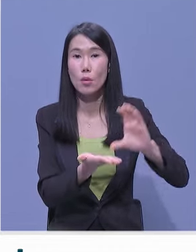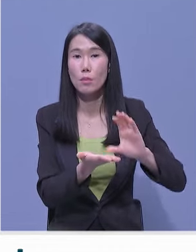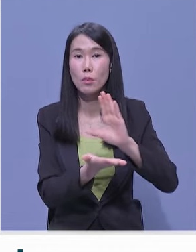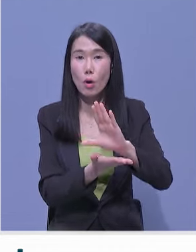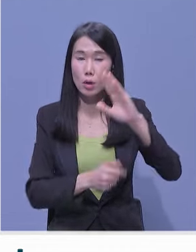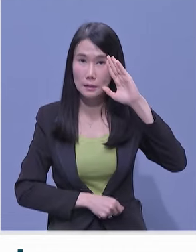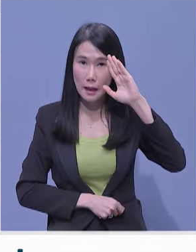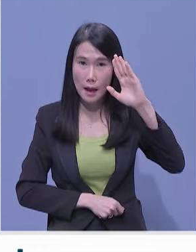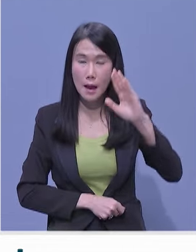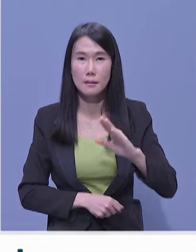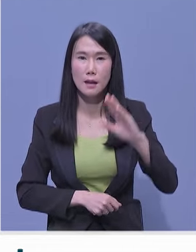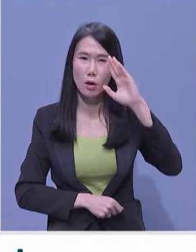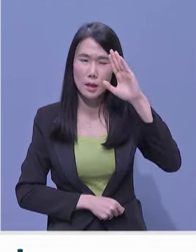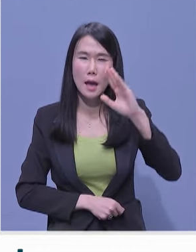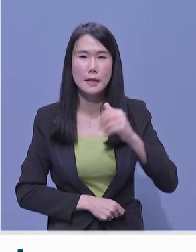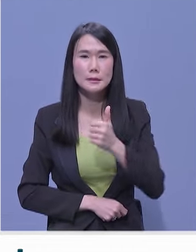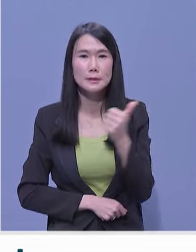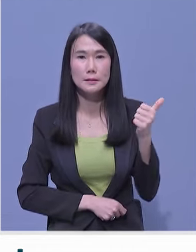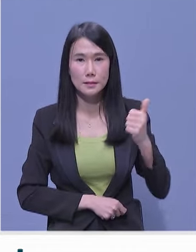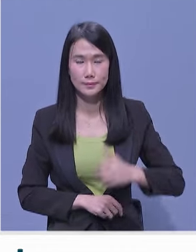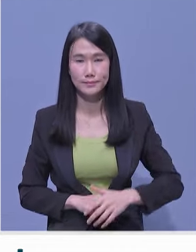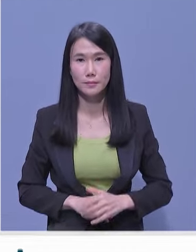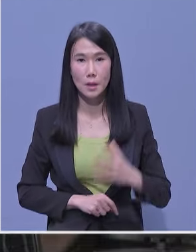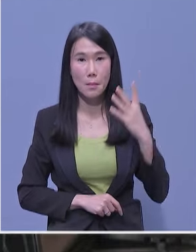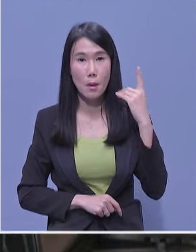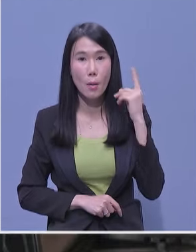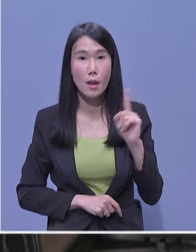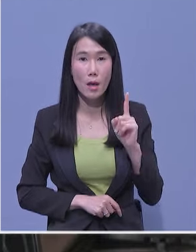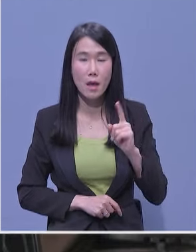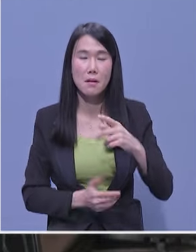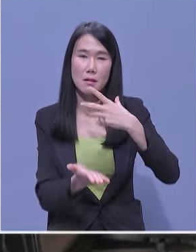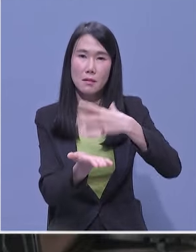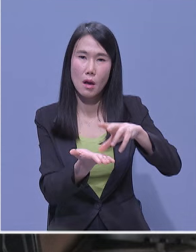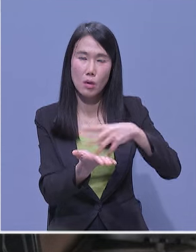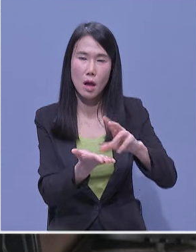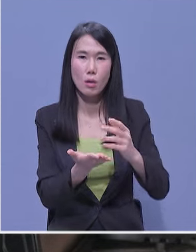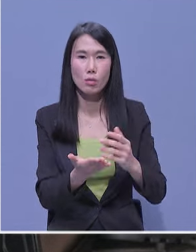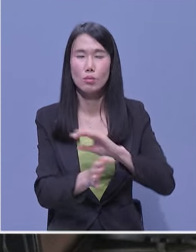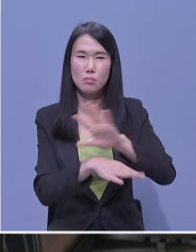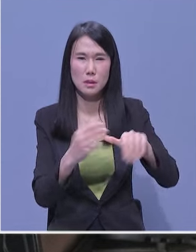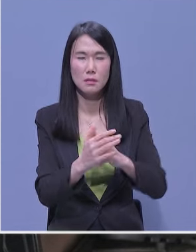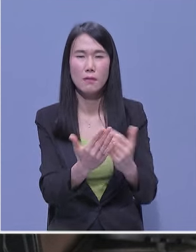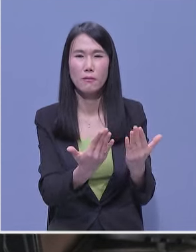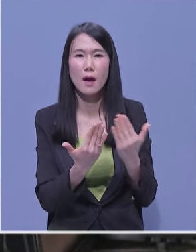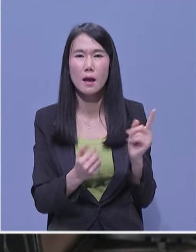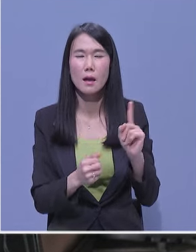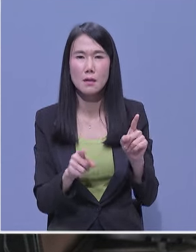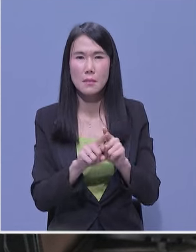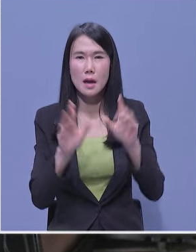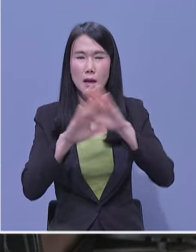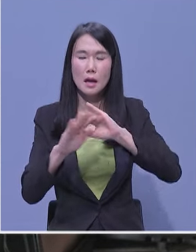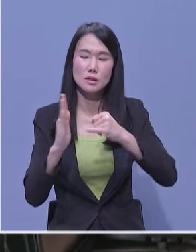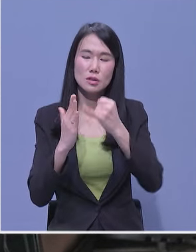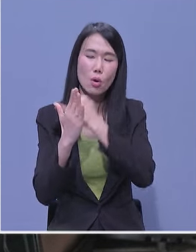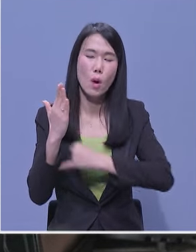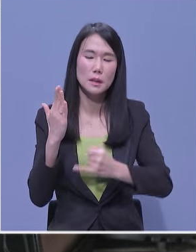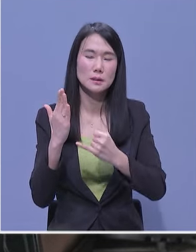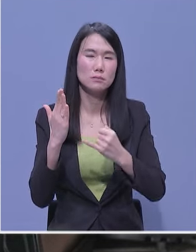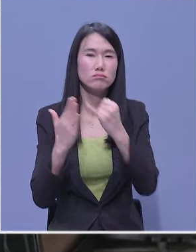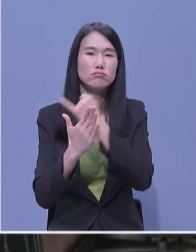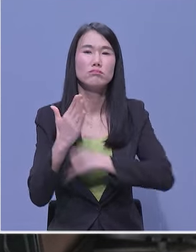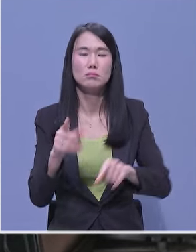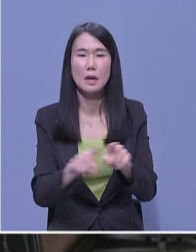ทหารประจำชั้นผู้น้อยต่อไปเออเมื่อวานนี้น้องนำเสนอเรื่องนี้ไปหลายคนก็ฝากมาว่ามันไม่ได้มีแค่จังหวัดเดียวมีหลายจังหวัด